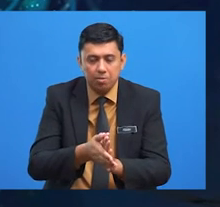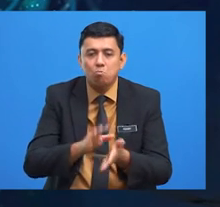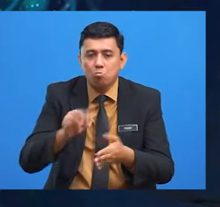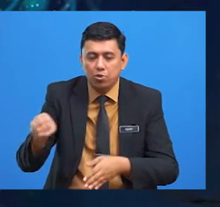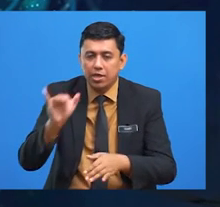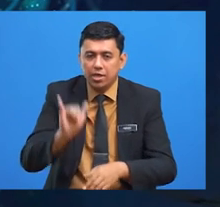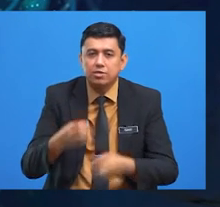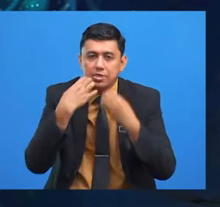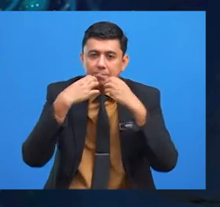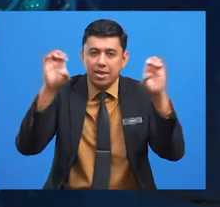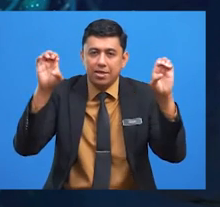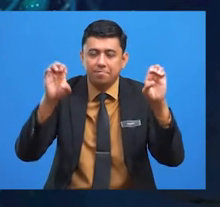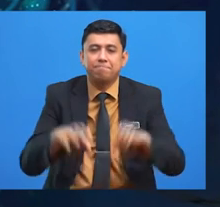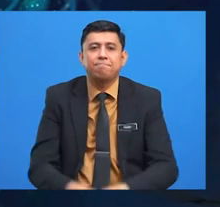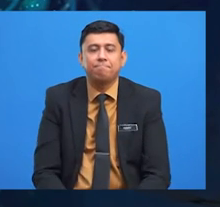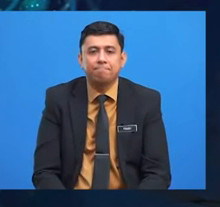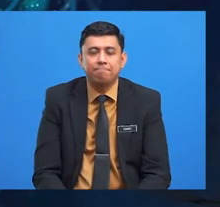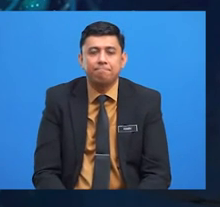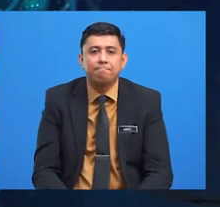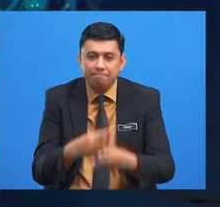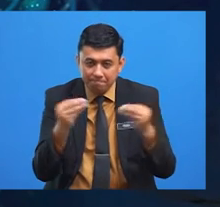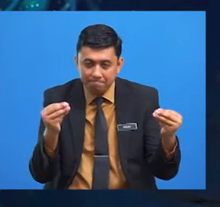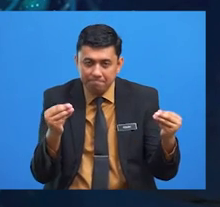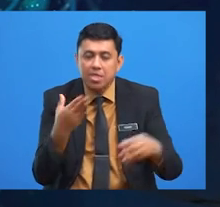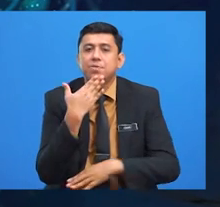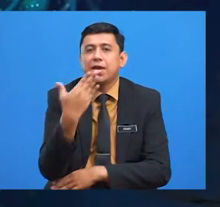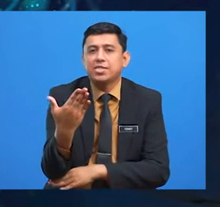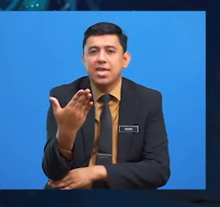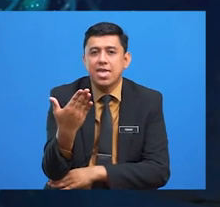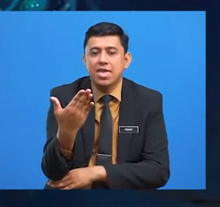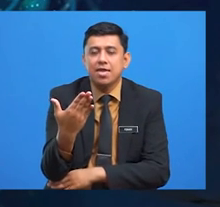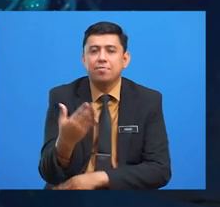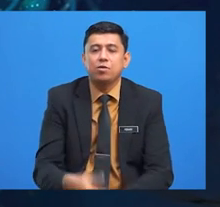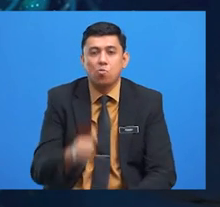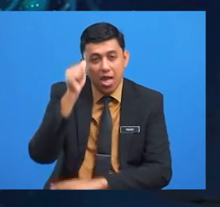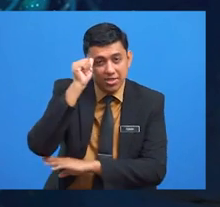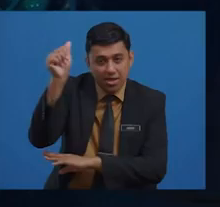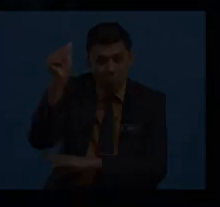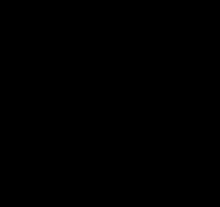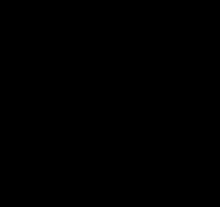Sekian, terima kasih. Assalamualaikum.